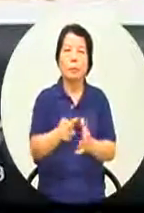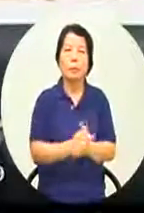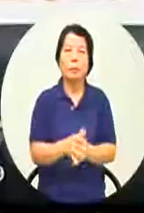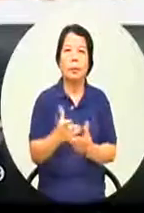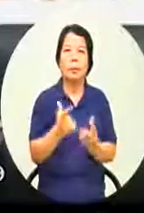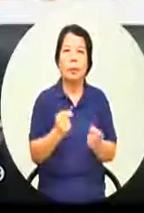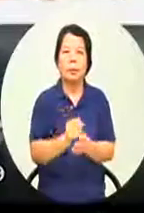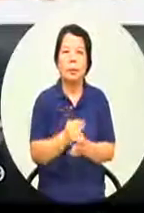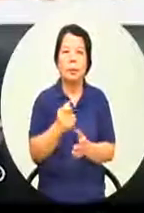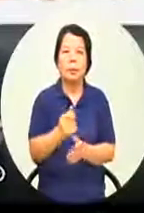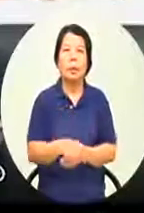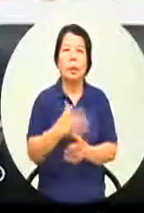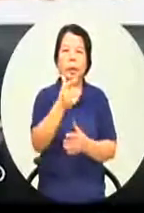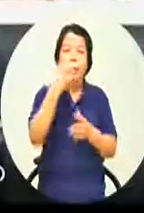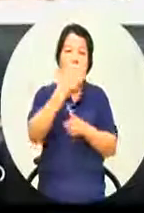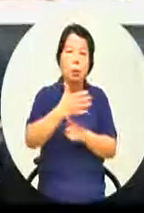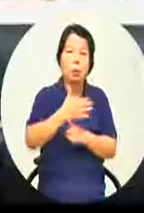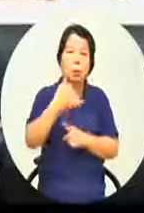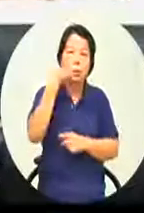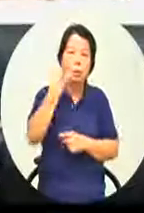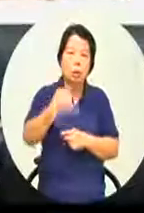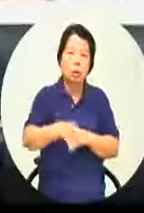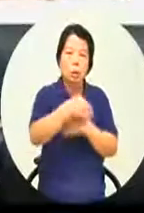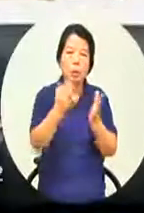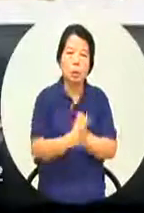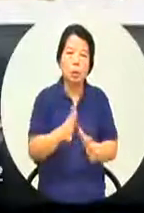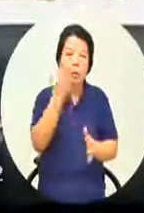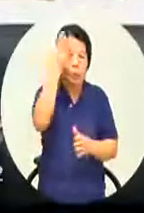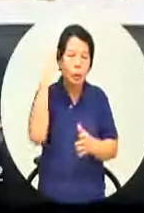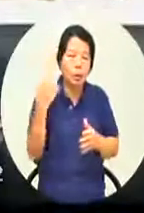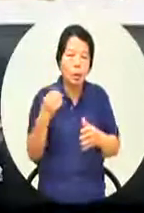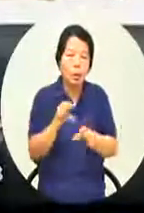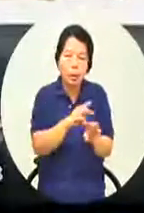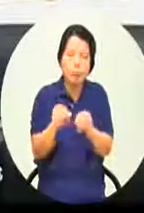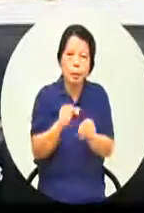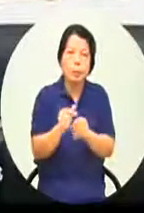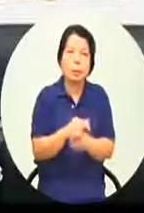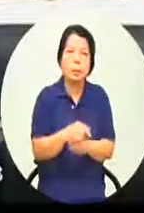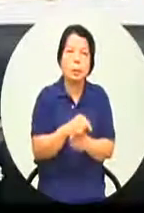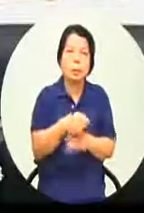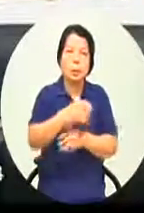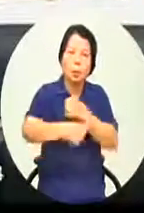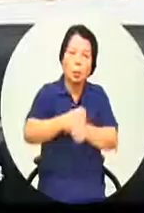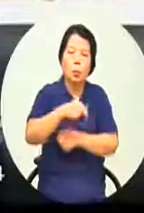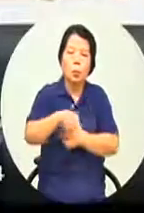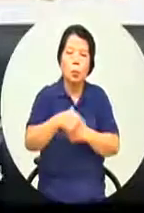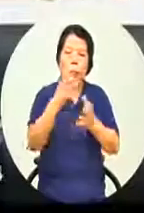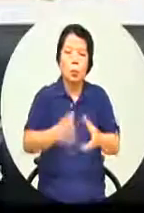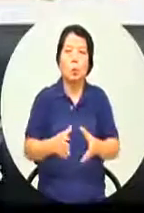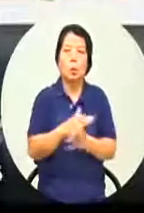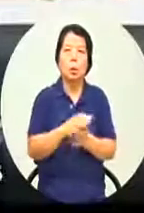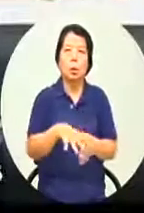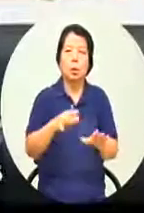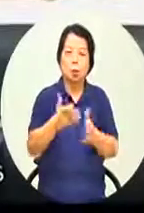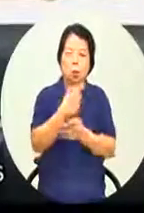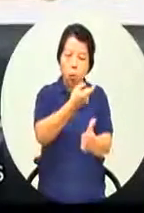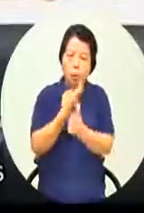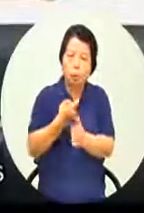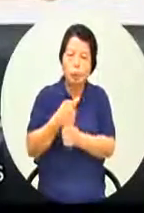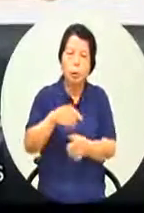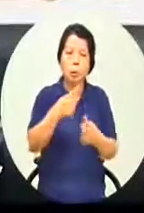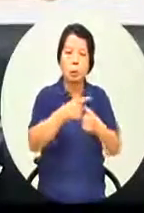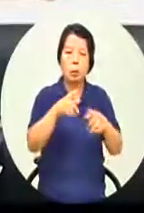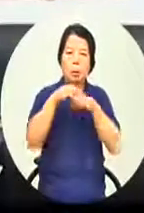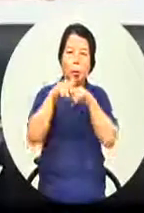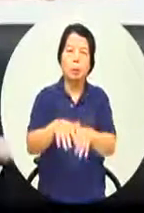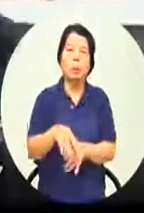沙玩艺节。那办了这个节呢，你们说已经有吸引了大概100万的人次。那么我想知道一下局